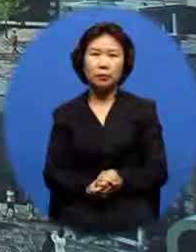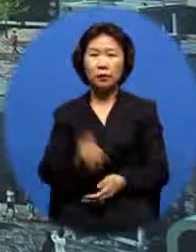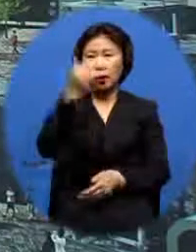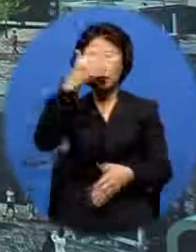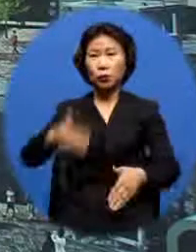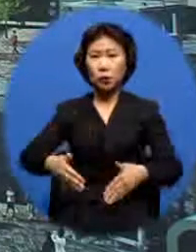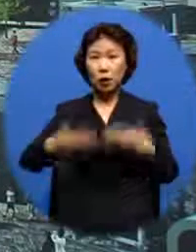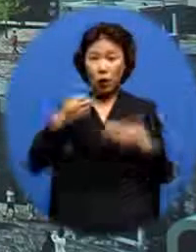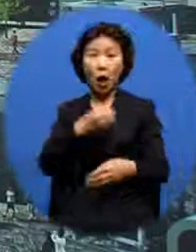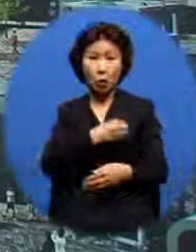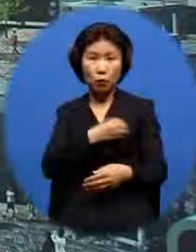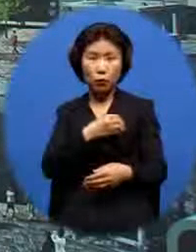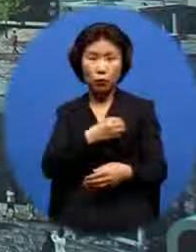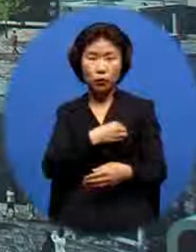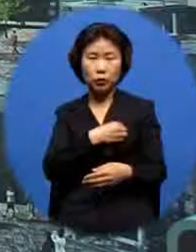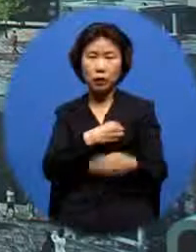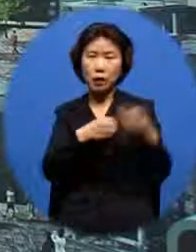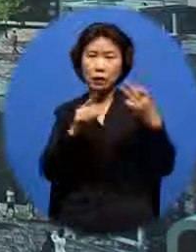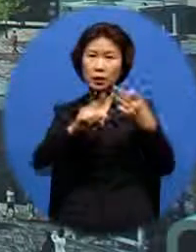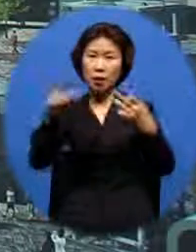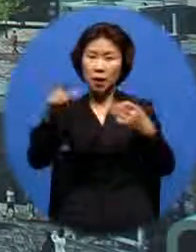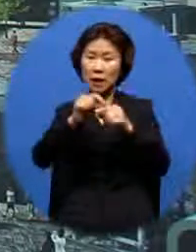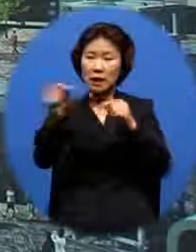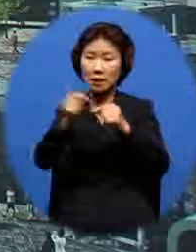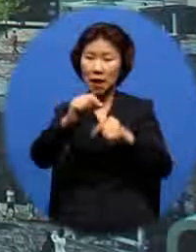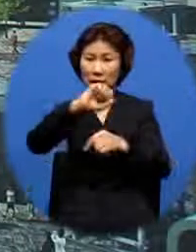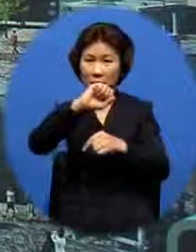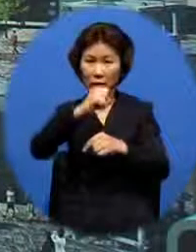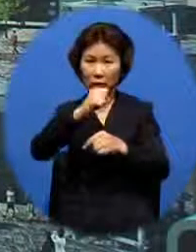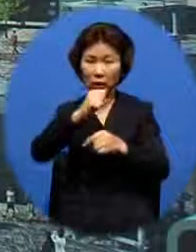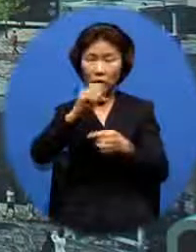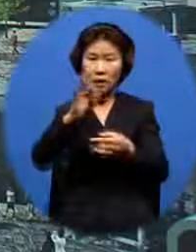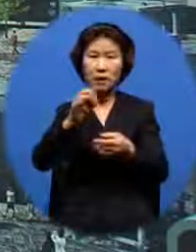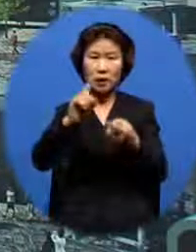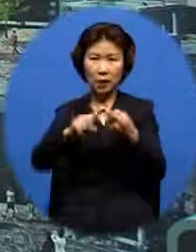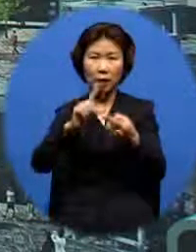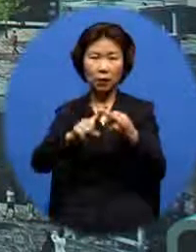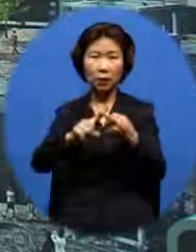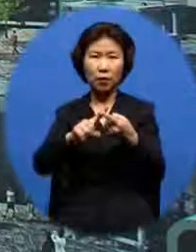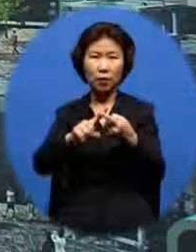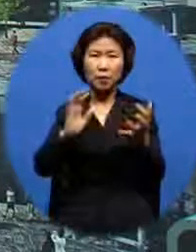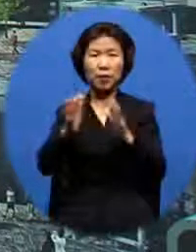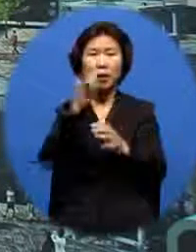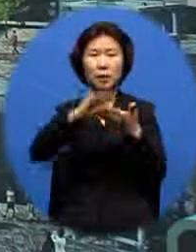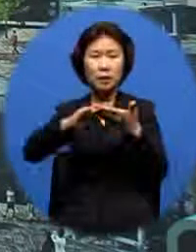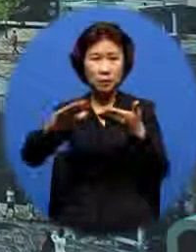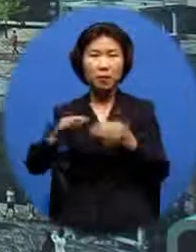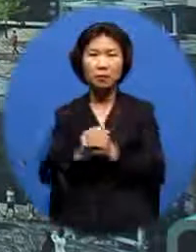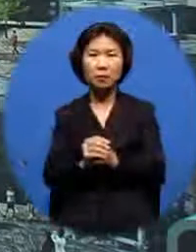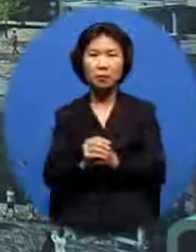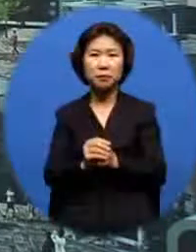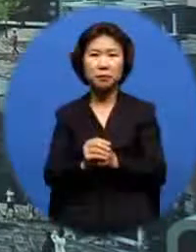충청남도 간부들이 지난 13일 열린 지방재정협의회에 참석해 내년 정부 예산 확보를 위한 전방위 활동을